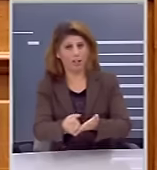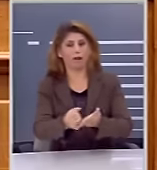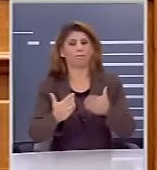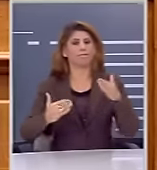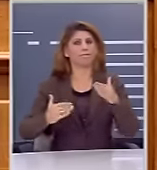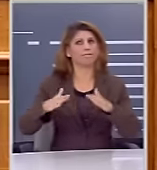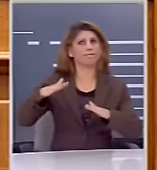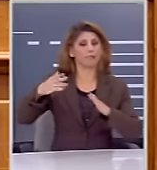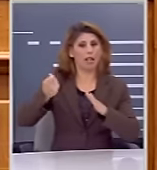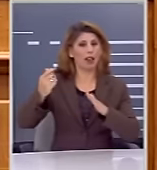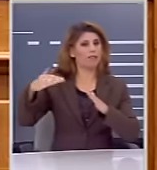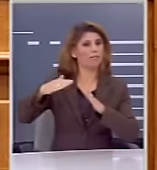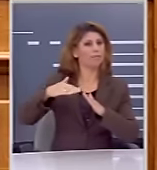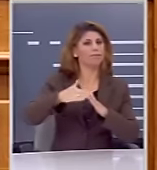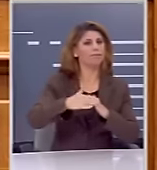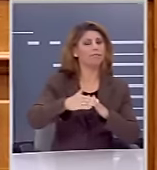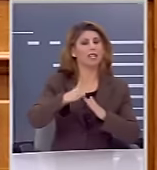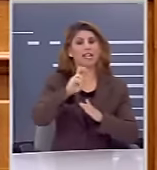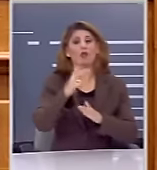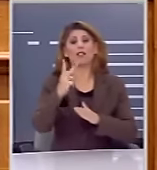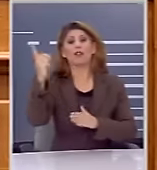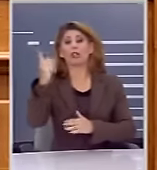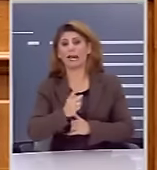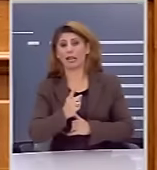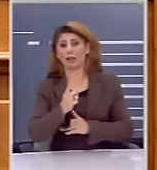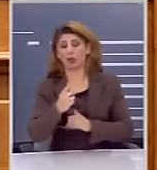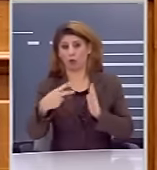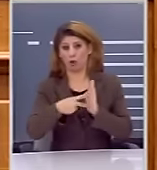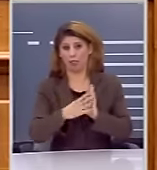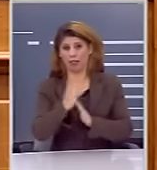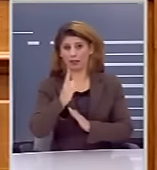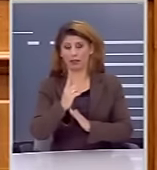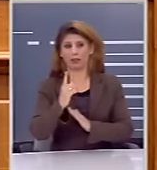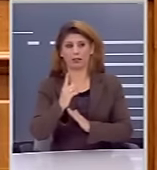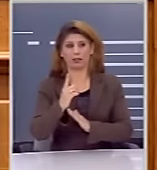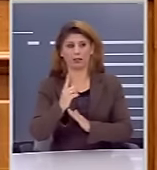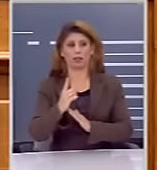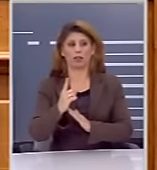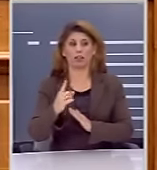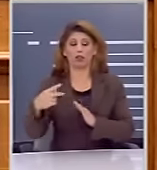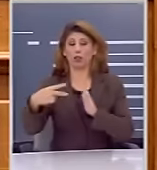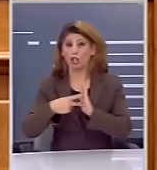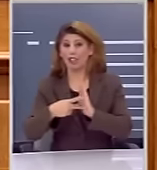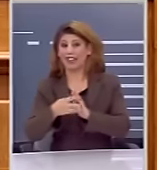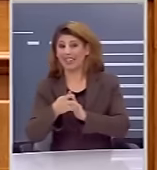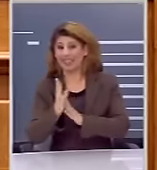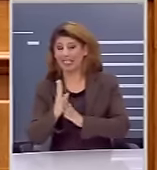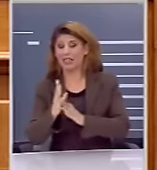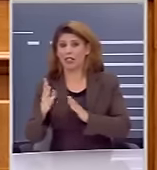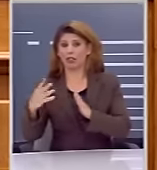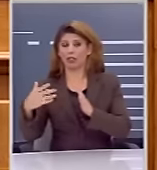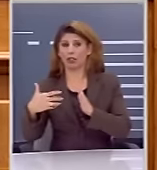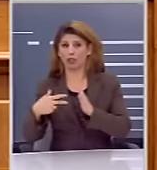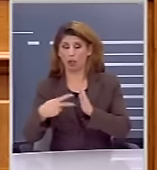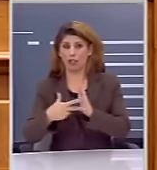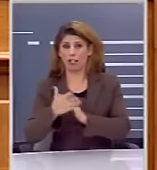κυμαινόταν σε επίπεδα της τάξης του 22% το 2011 και του 59% το 2014. Το 2015 και το 2016 φτάσαμε σε ποσοστό άνω